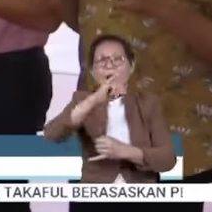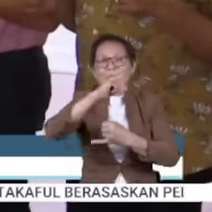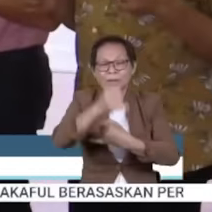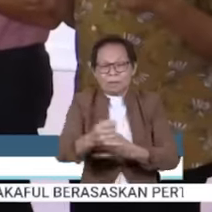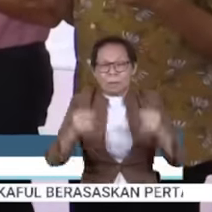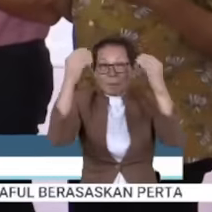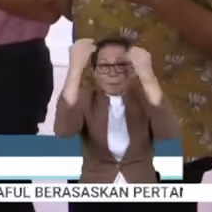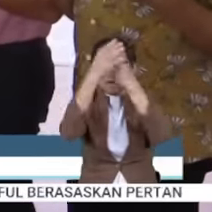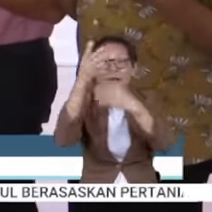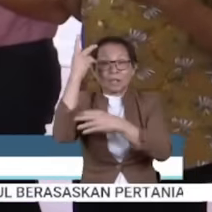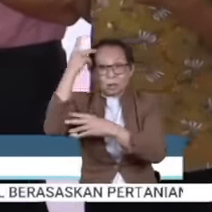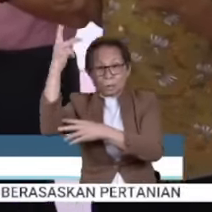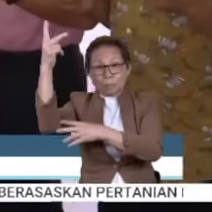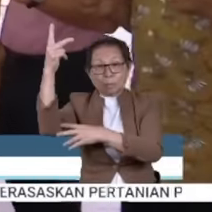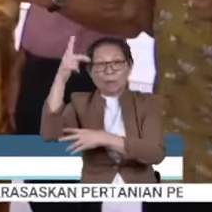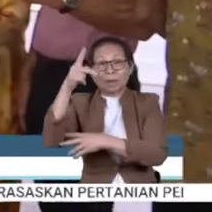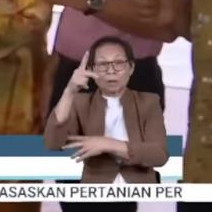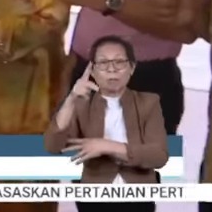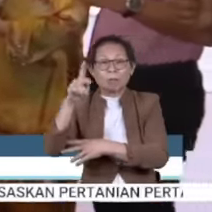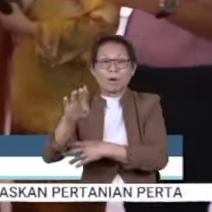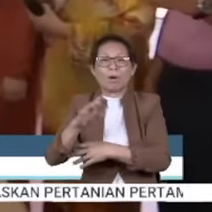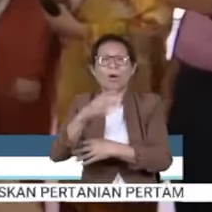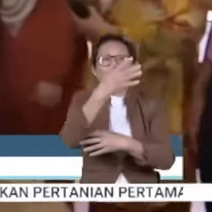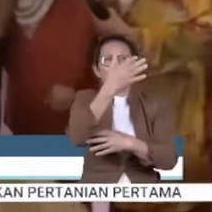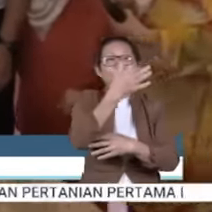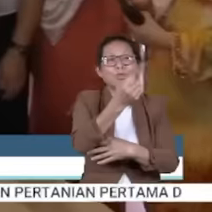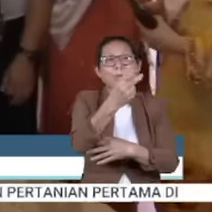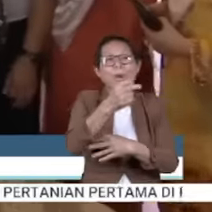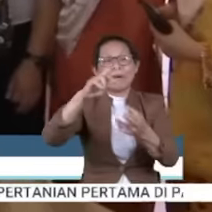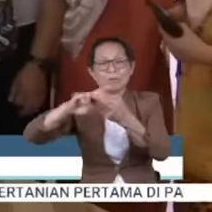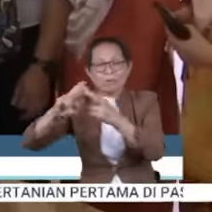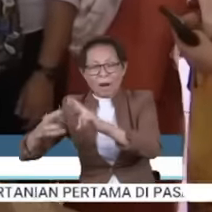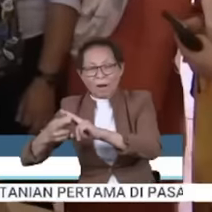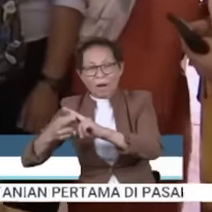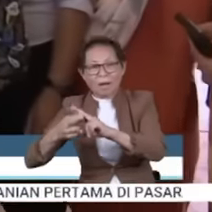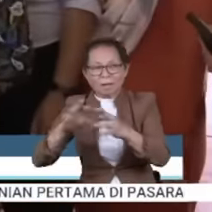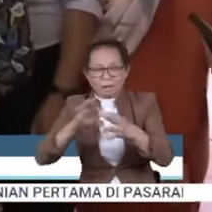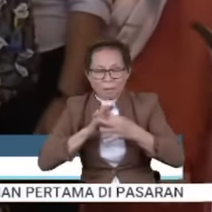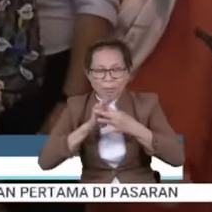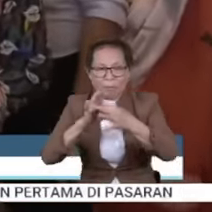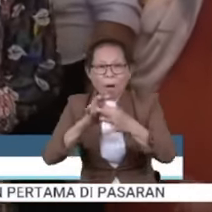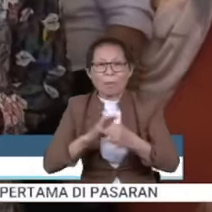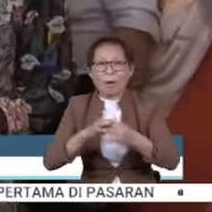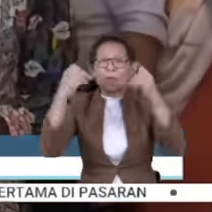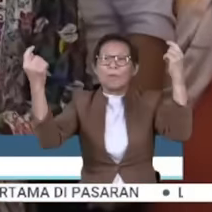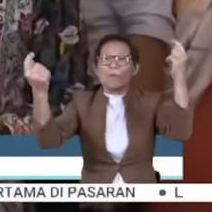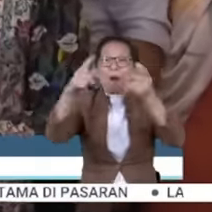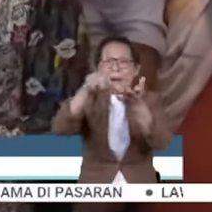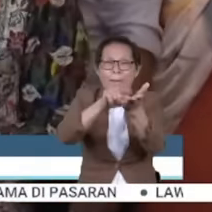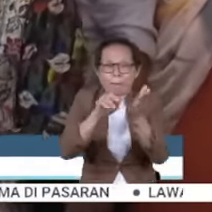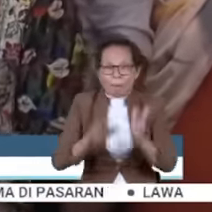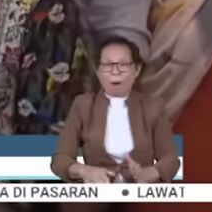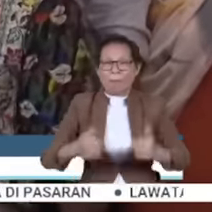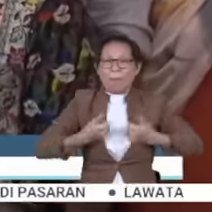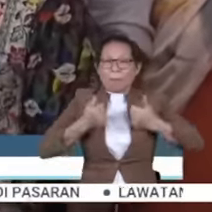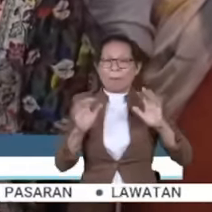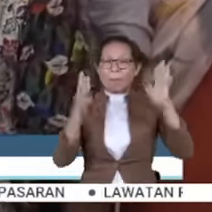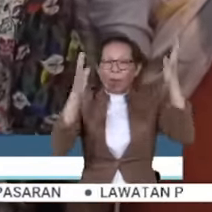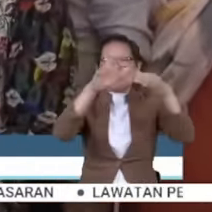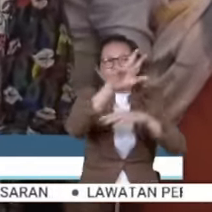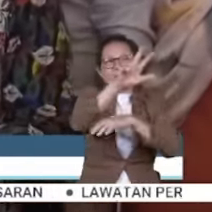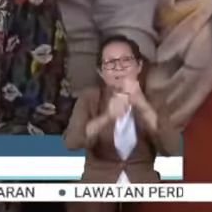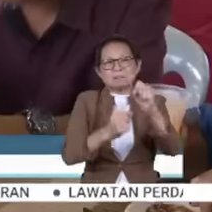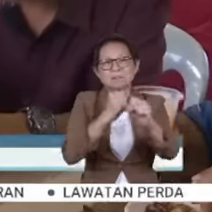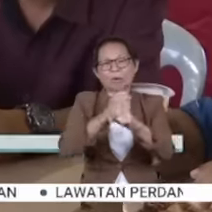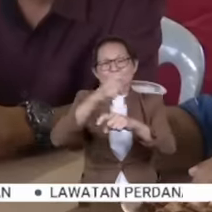terdahulu kemudi dengan kerjasama 12 gerakan strategic mulai ikan pengawal media Sempetnya hari raya Idul Fitri setelah hampir